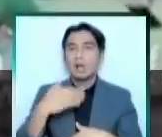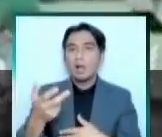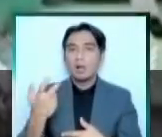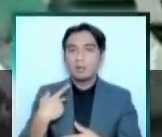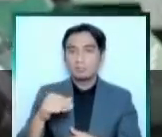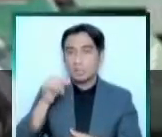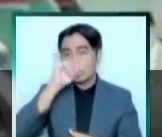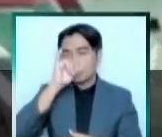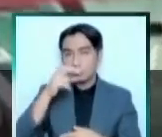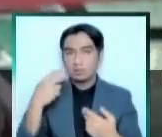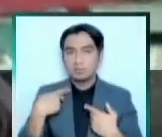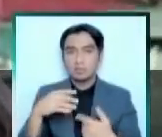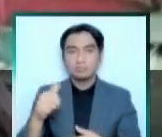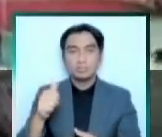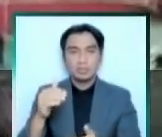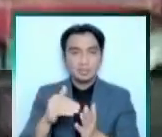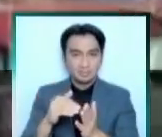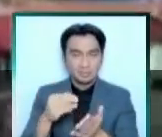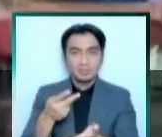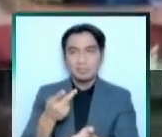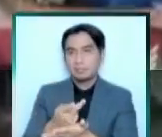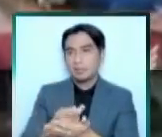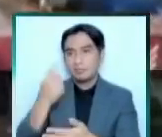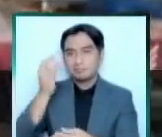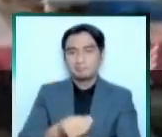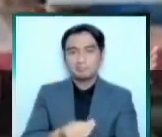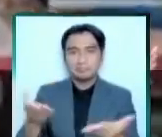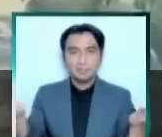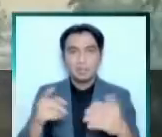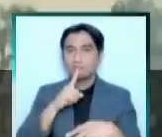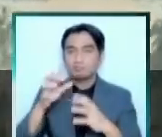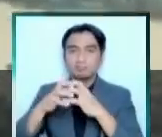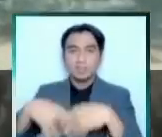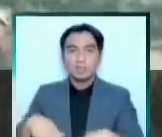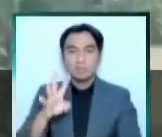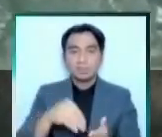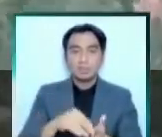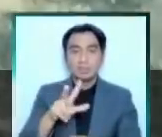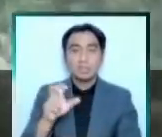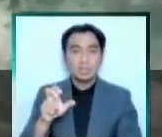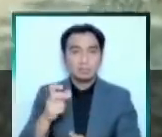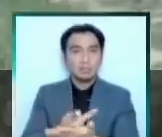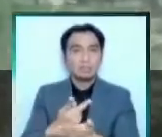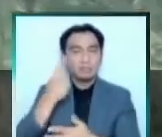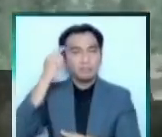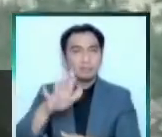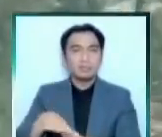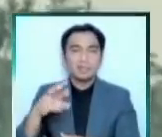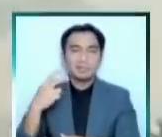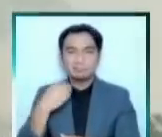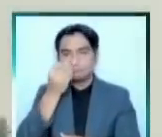10,000 piso ang mga pamilya na totally damaged ang mga bahay. 4,300 pesos naman para sa mga bahagyang napinsala ang